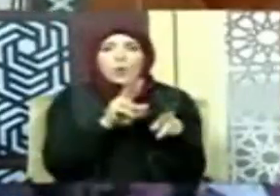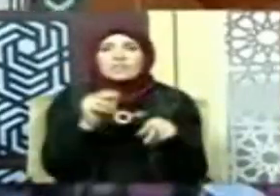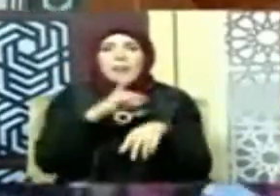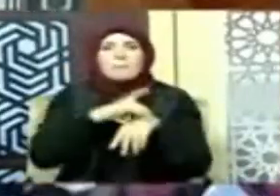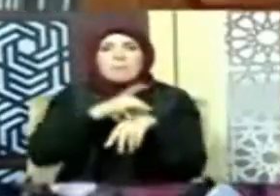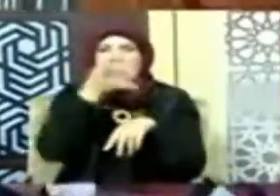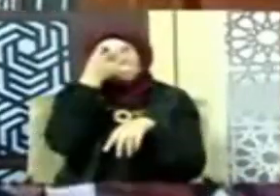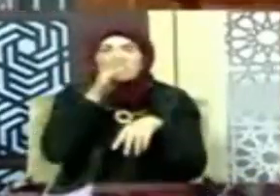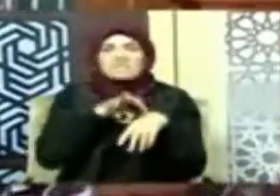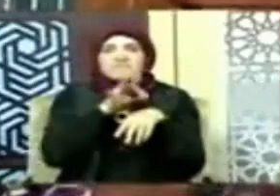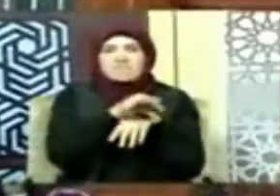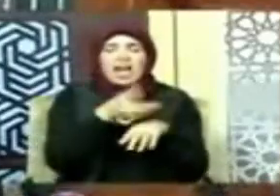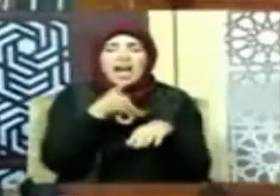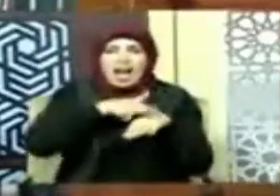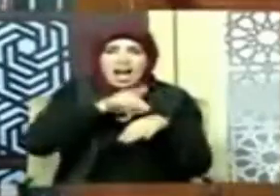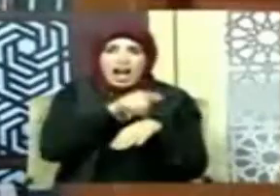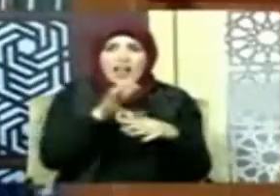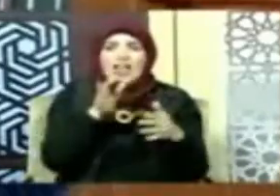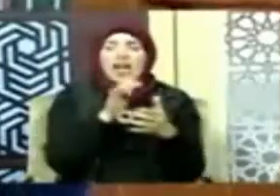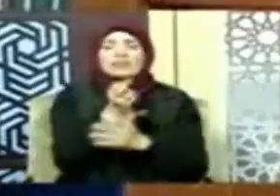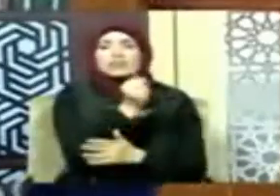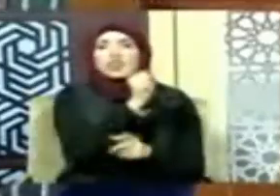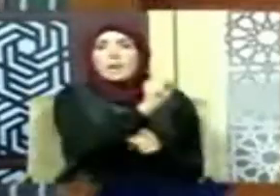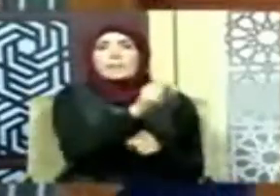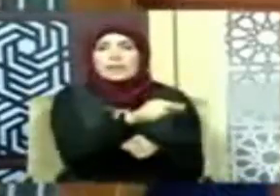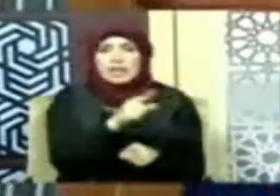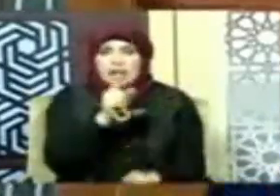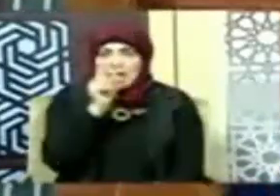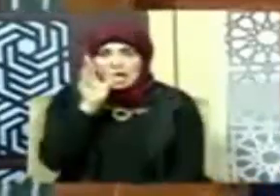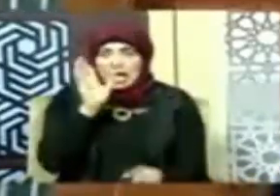على صاحبه، سواء